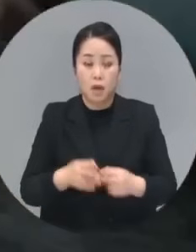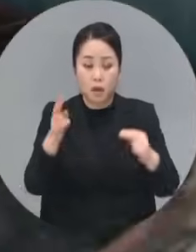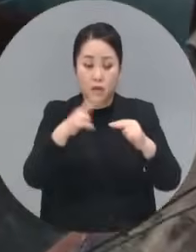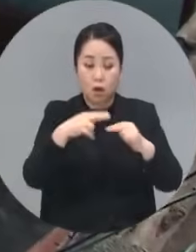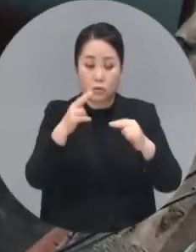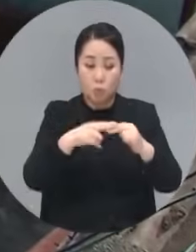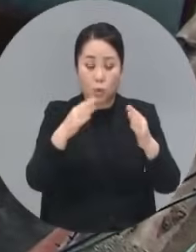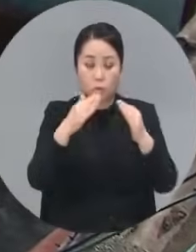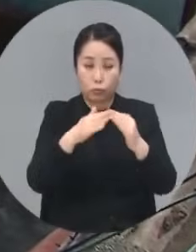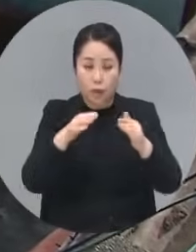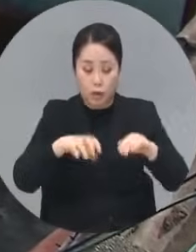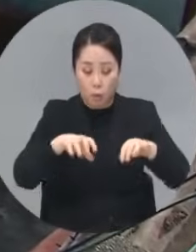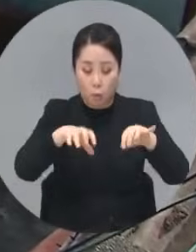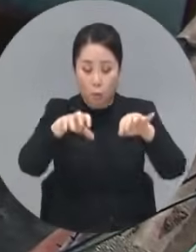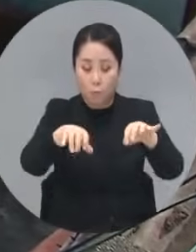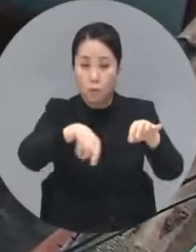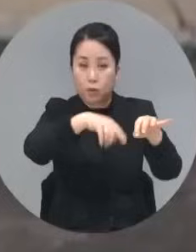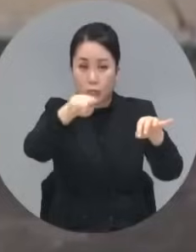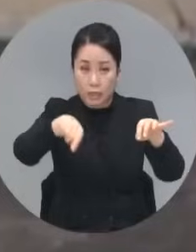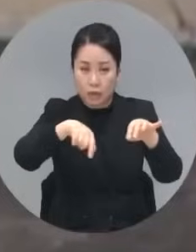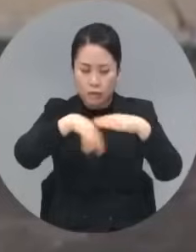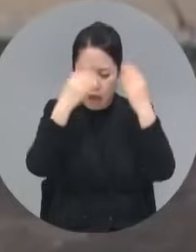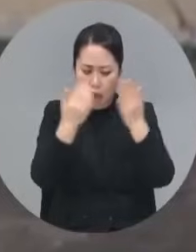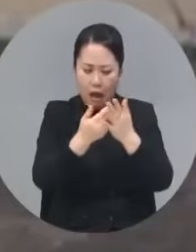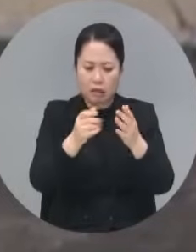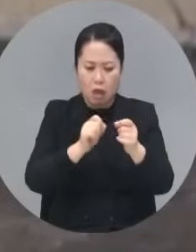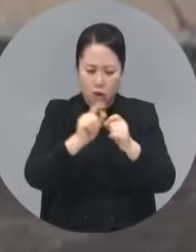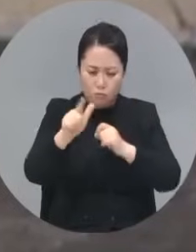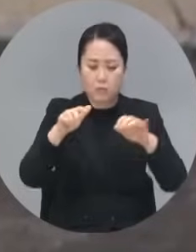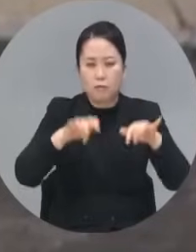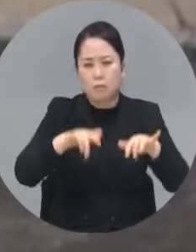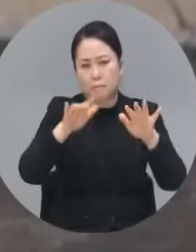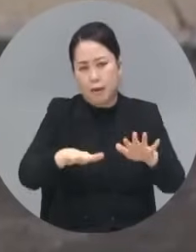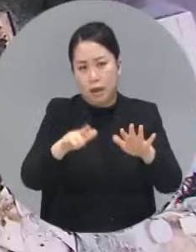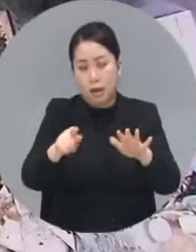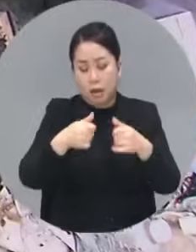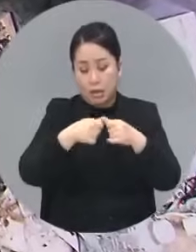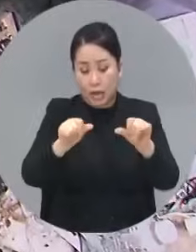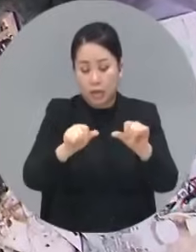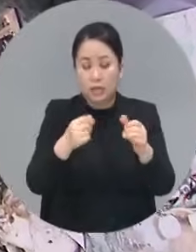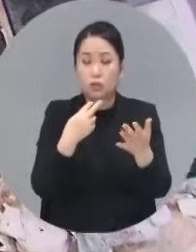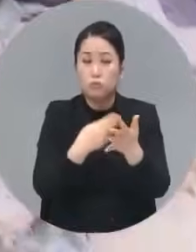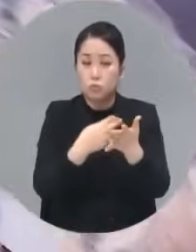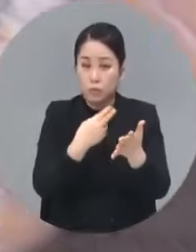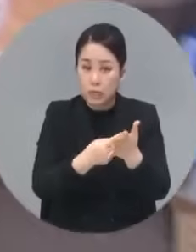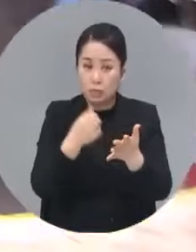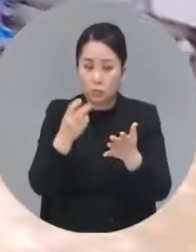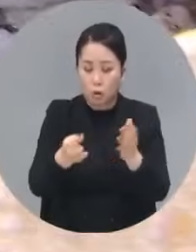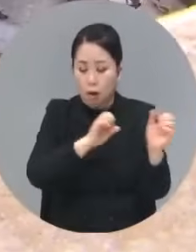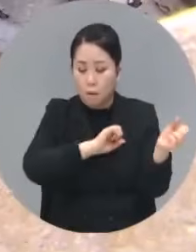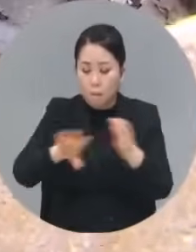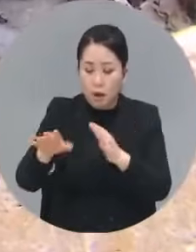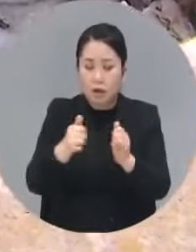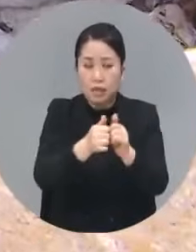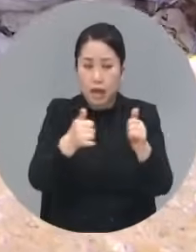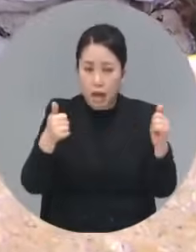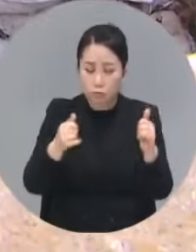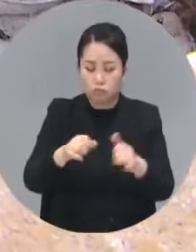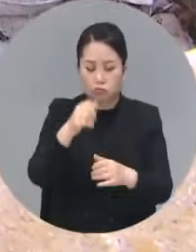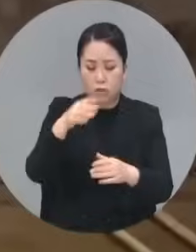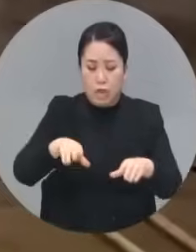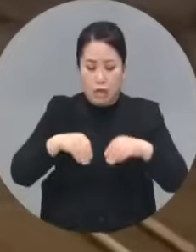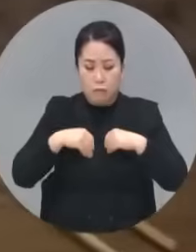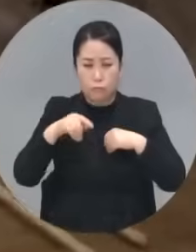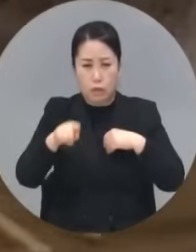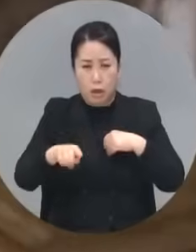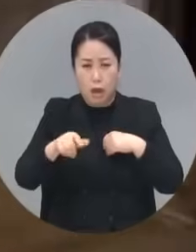영도 주택가 골목 따라 온통 빈집입니다. 깨진 유리조각, 버려진 가구와 이불에